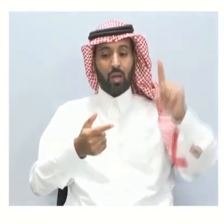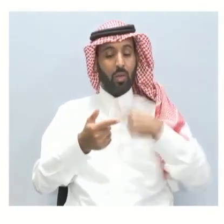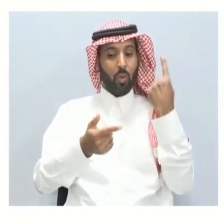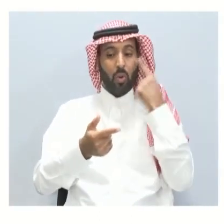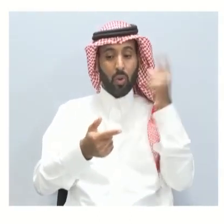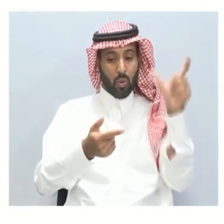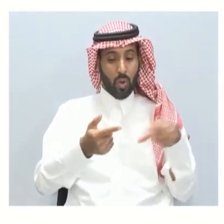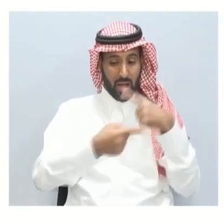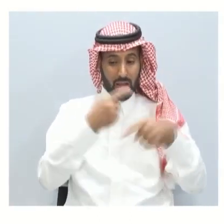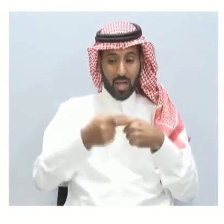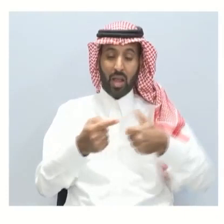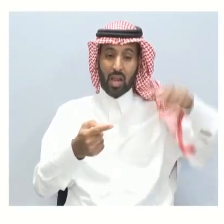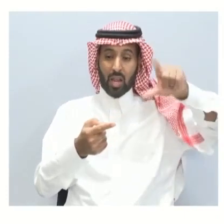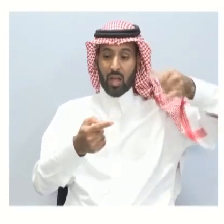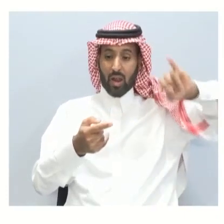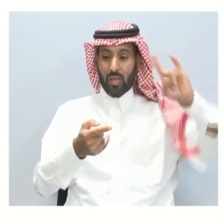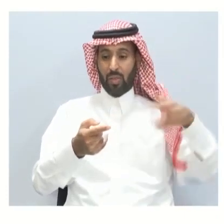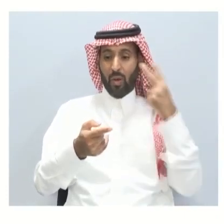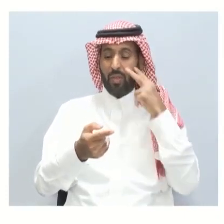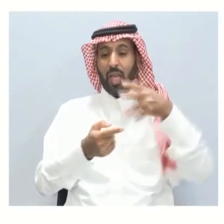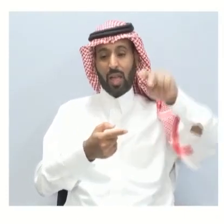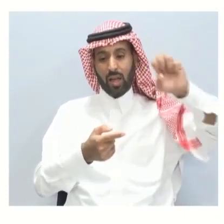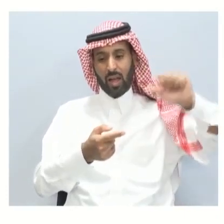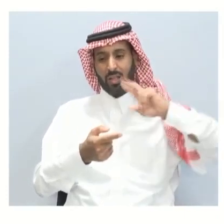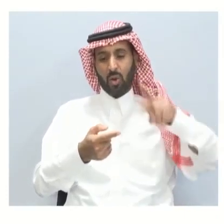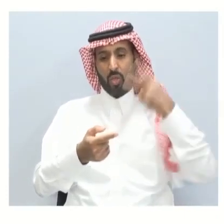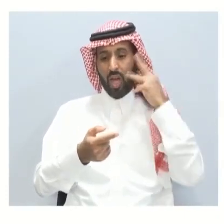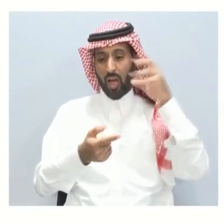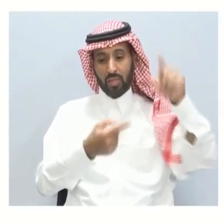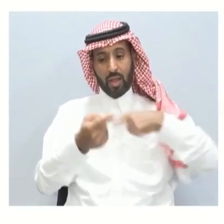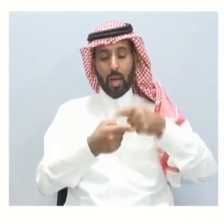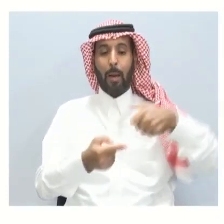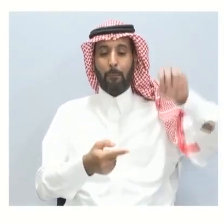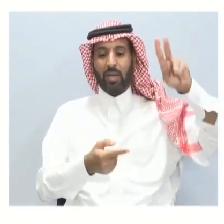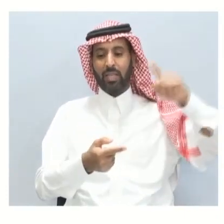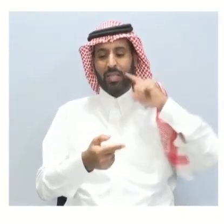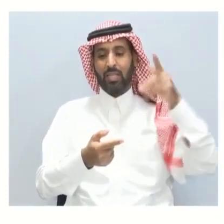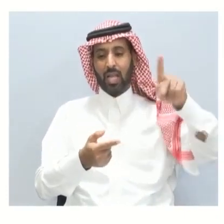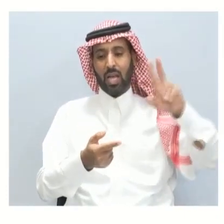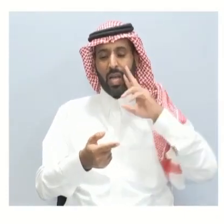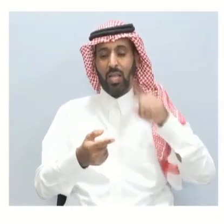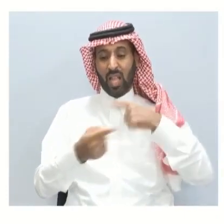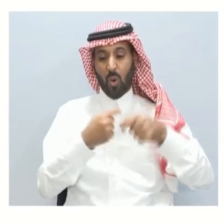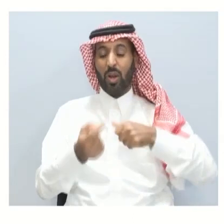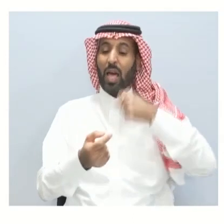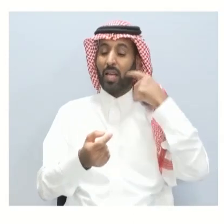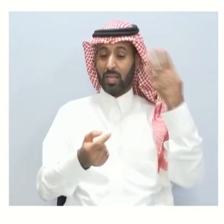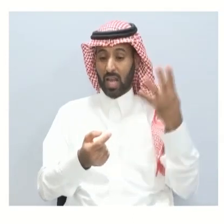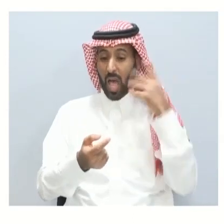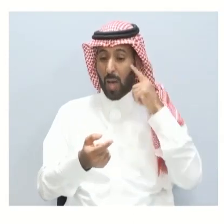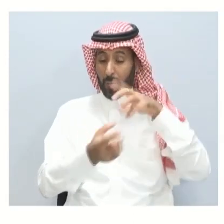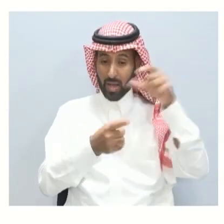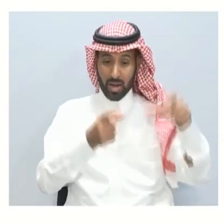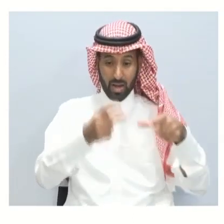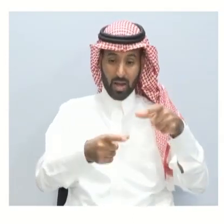الدوره الاولى التي يقع في الدوره الثانيه الصوديوم يقع في الدوره الثالثه والبوتاسيوم يقع في الدوره الرابعه وهنا